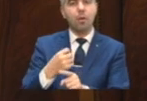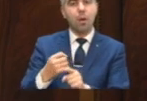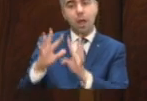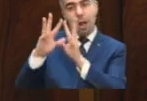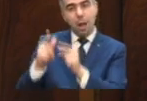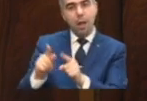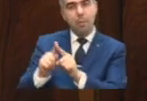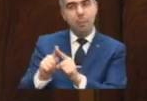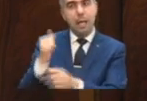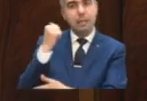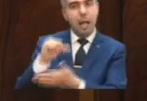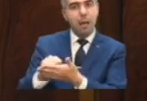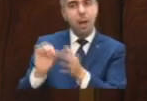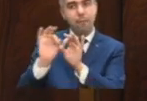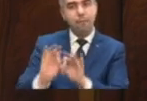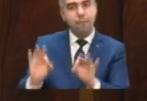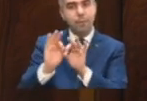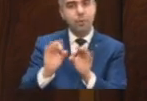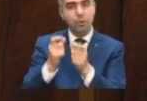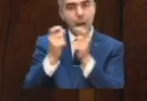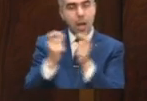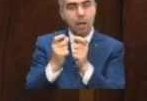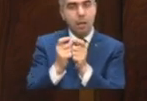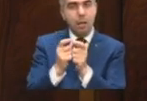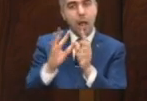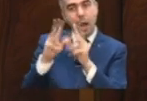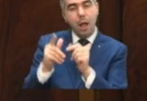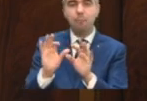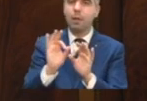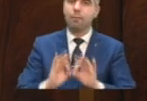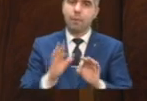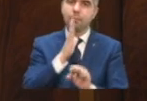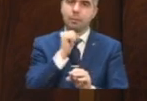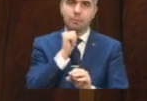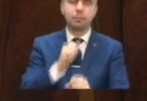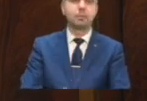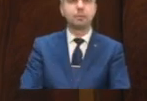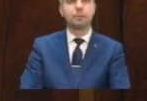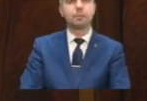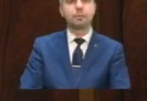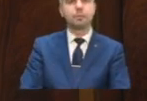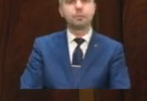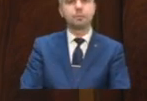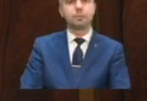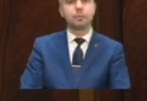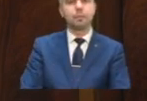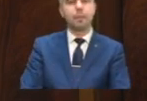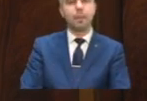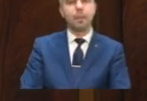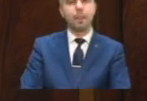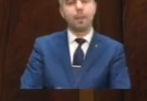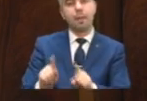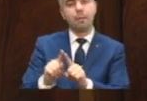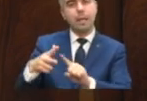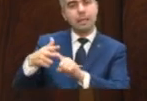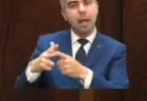ديالو. واش مضرور؟ طبعا مضرور، فيه مشكل مع الجائحه، فيه مشكل. اذا قطاع